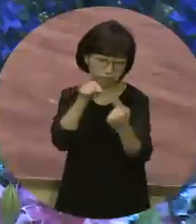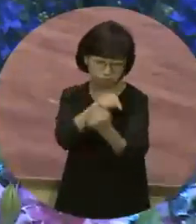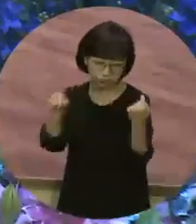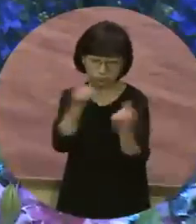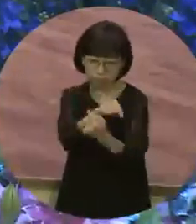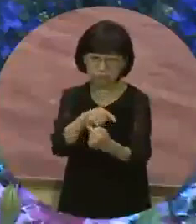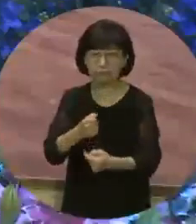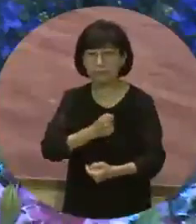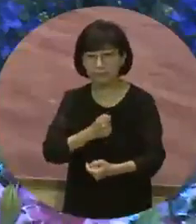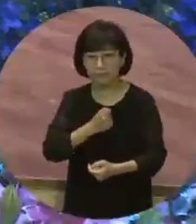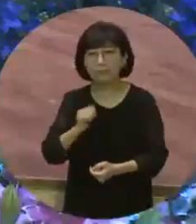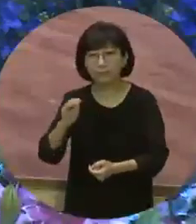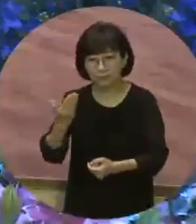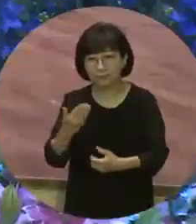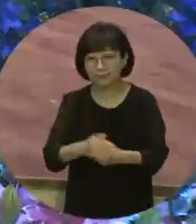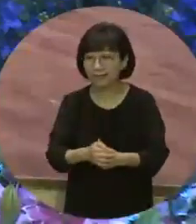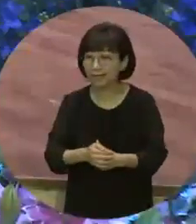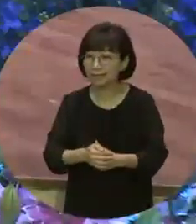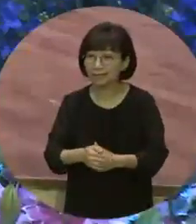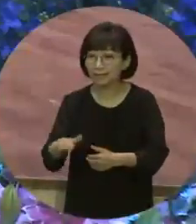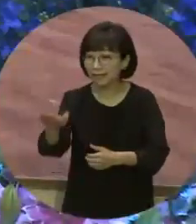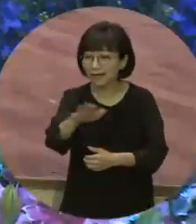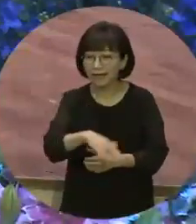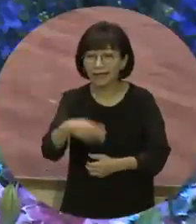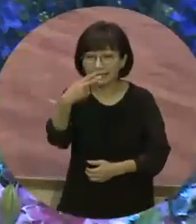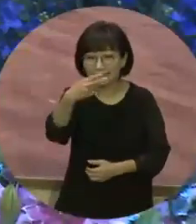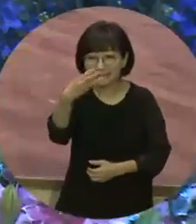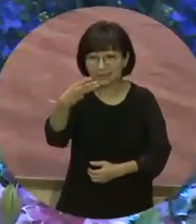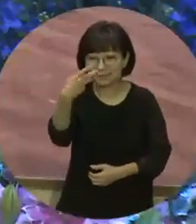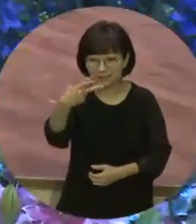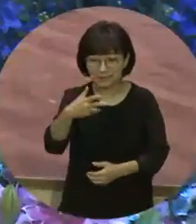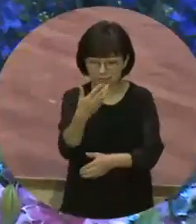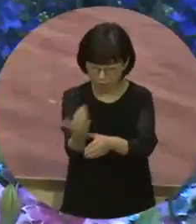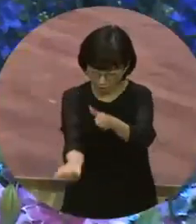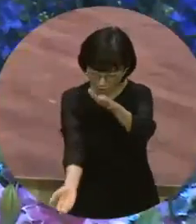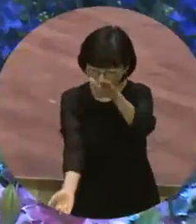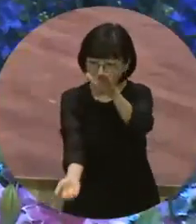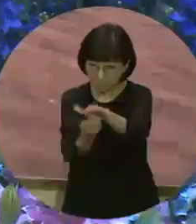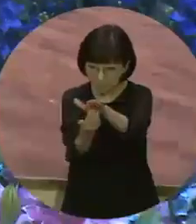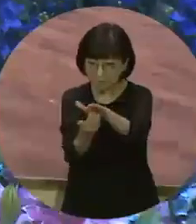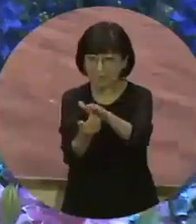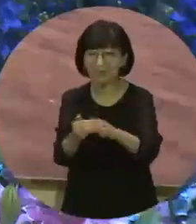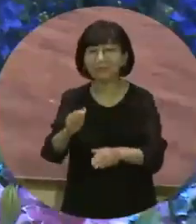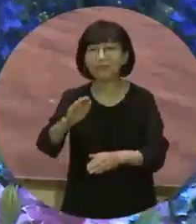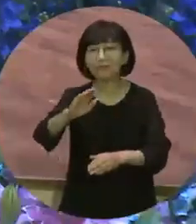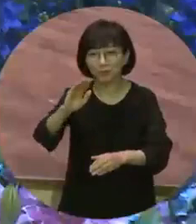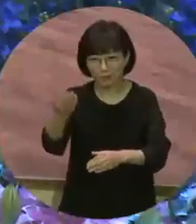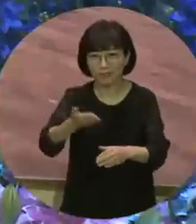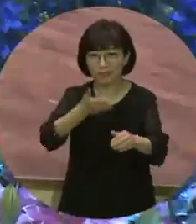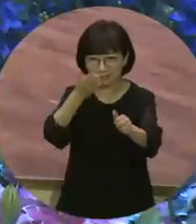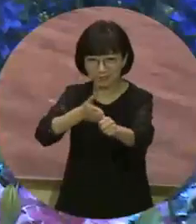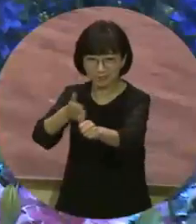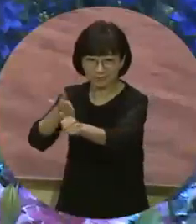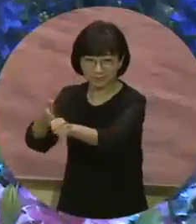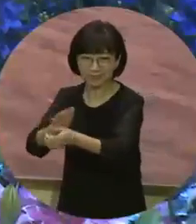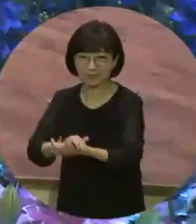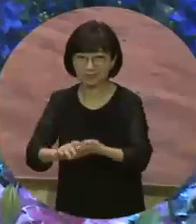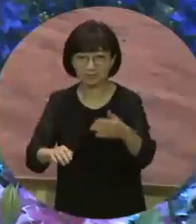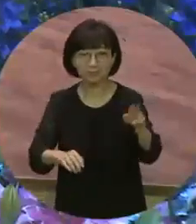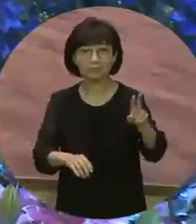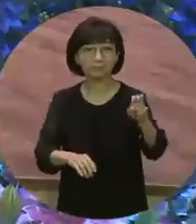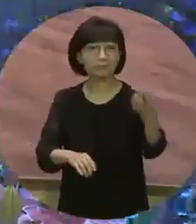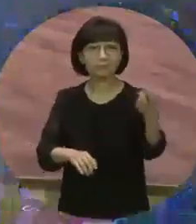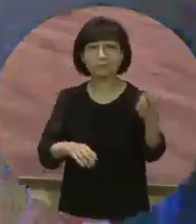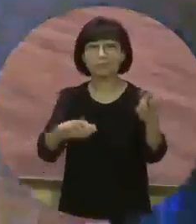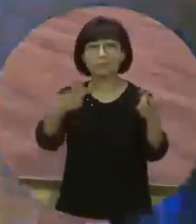영적인 선두주자로서 237 서밋으로 당당히 서는 믿음 믿기를 주님으로 축복합니다. 자 12절 봅니다. 이삭이 그